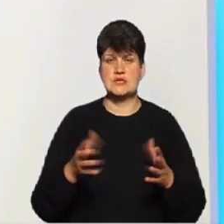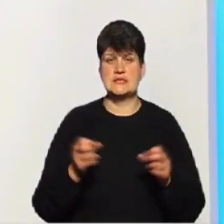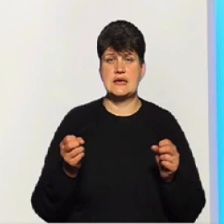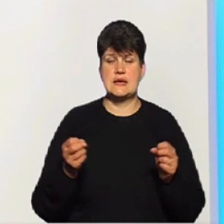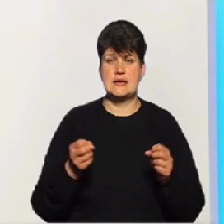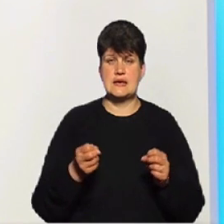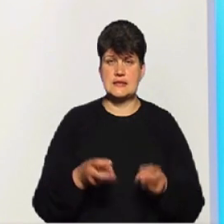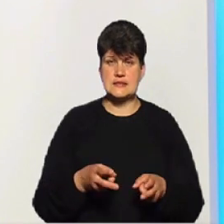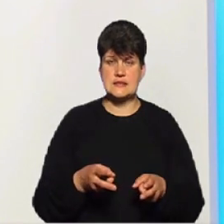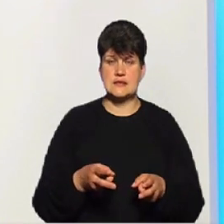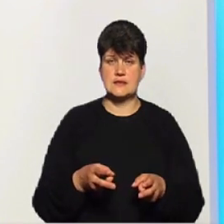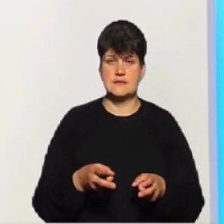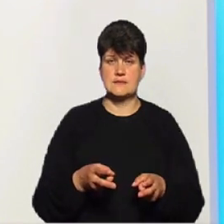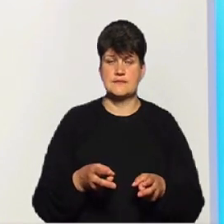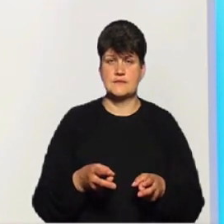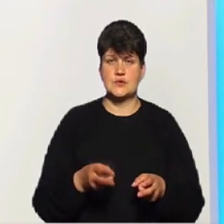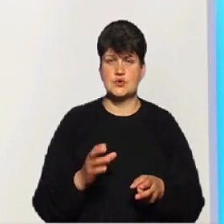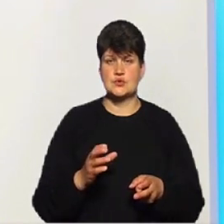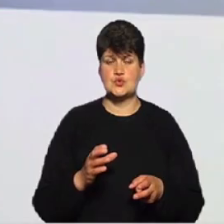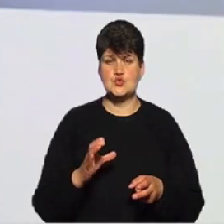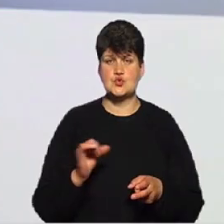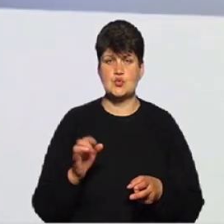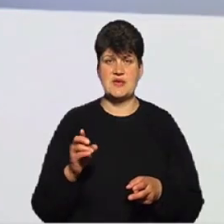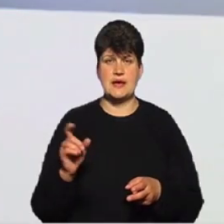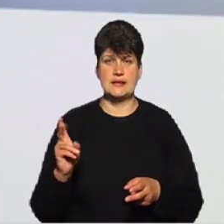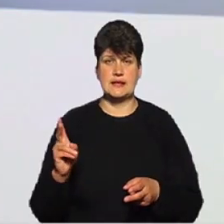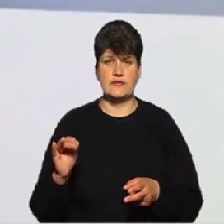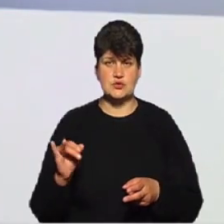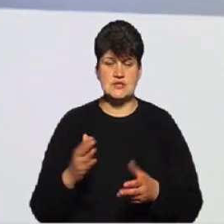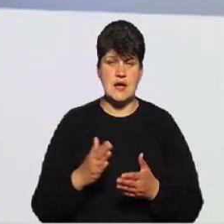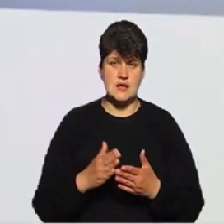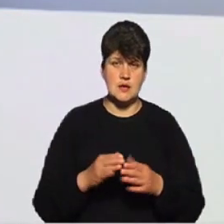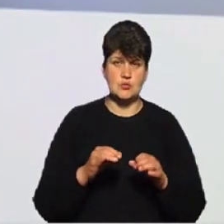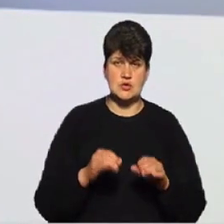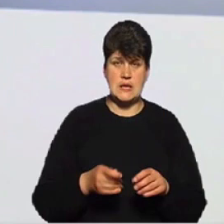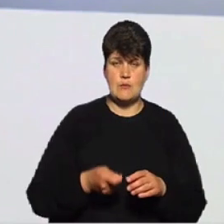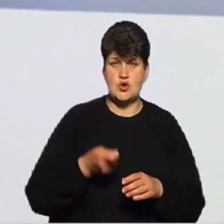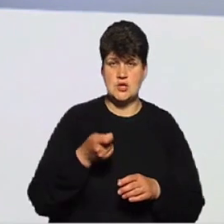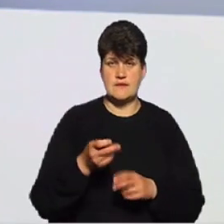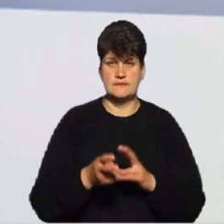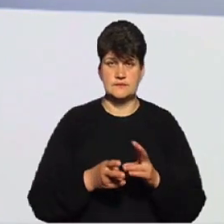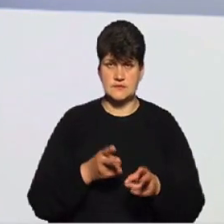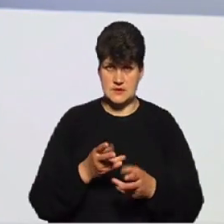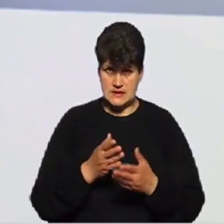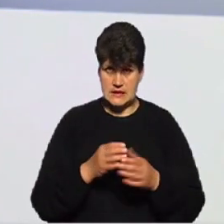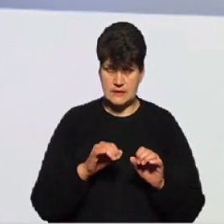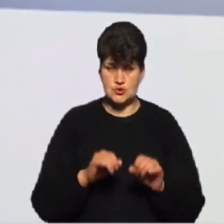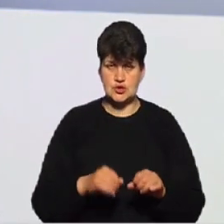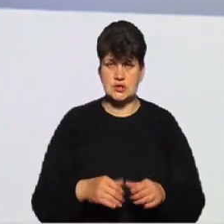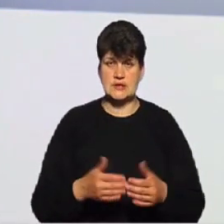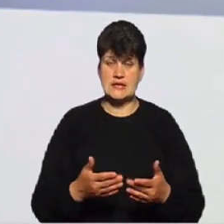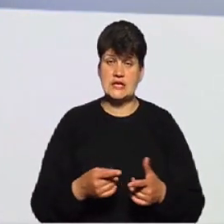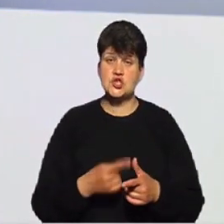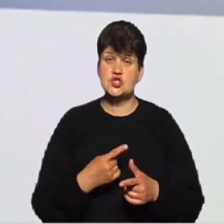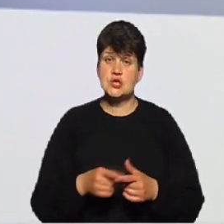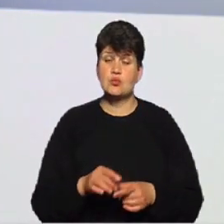оцінюванні. Але є в учасників можливість подавати апеляцію. Вона, так як кожного року, є можливість. Чи були вже от